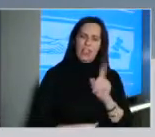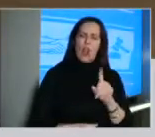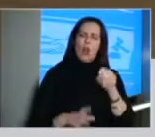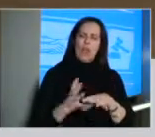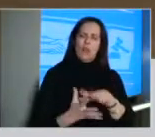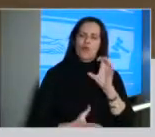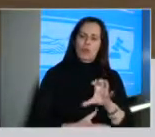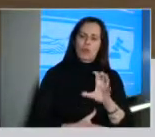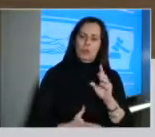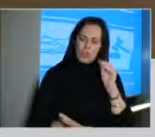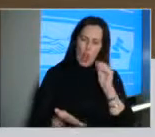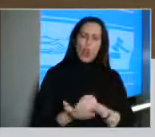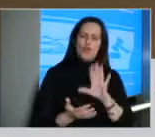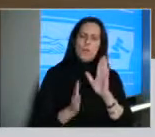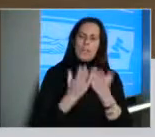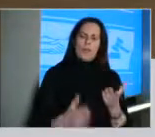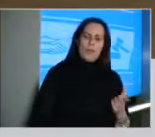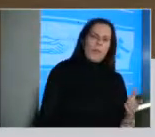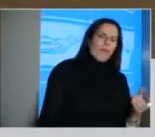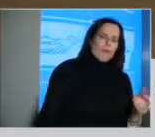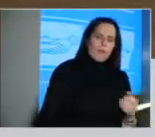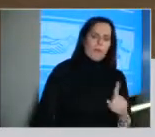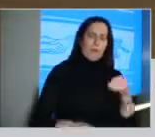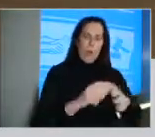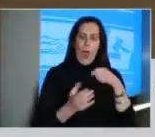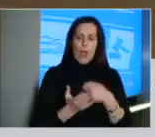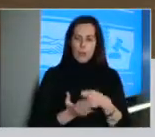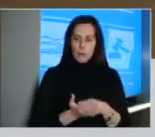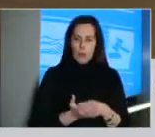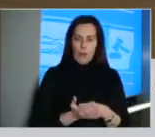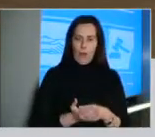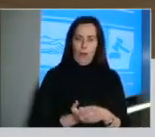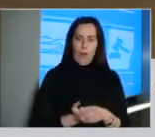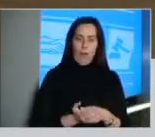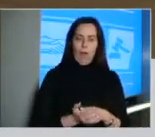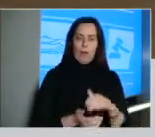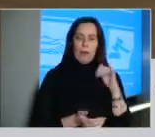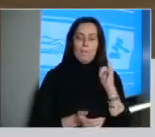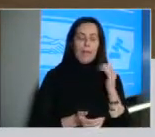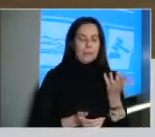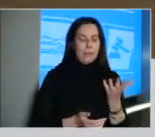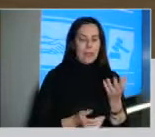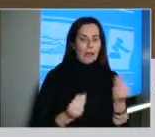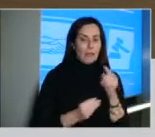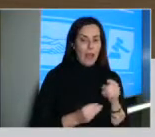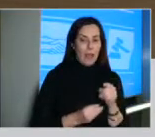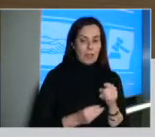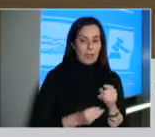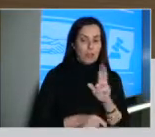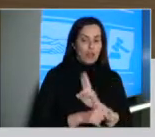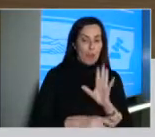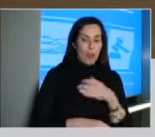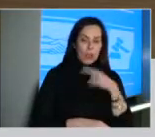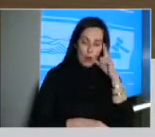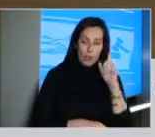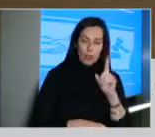קרן שמושקעת, זה קרן שרשומה בספרים של האוצר. עכשיו, באיזו מידה העניין הזה מובטח? אני